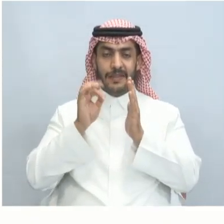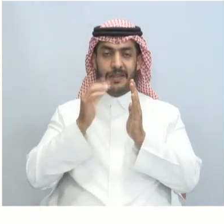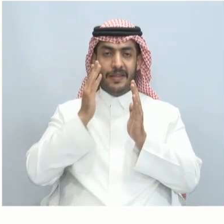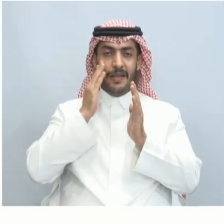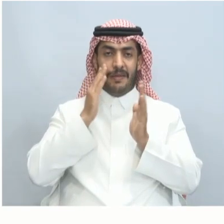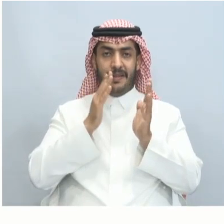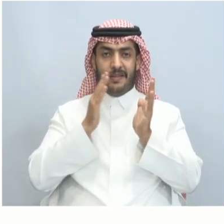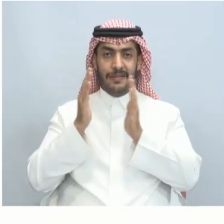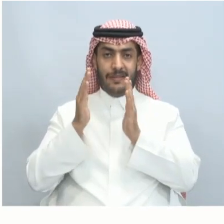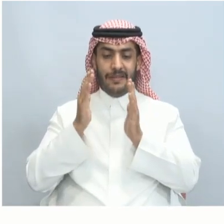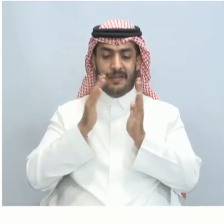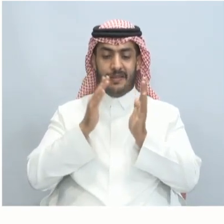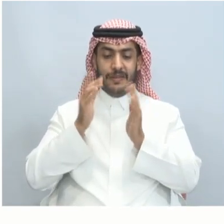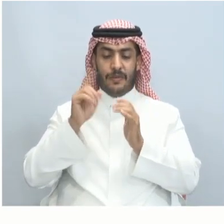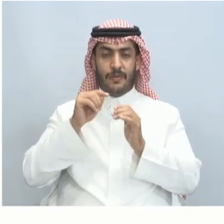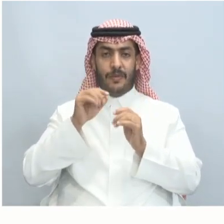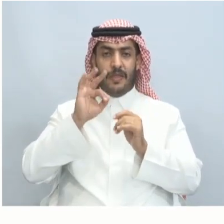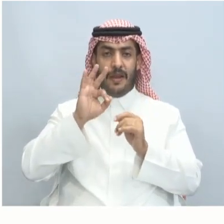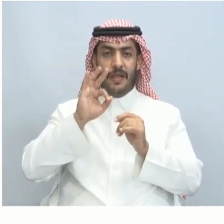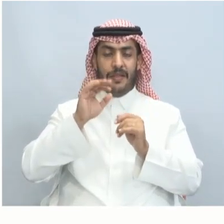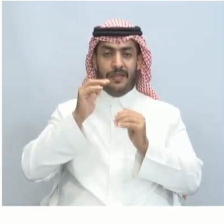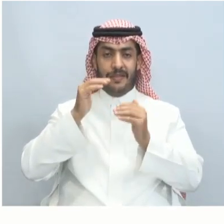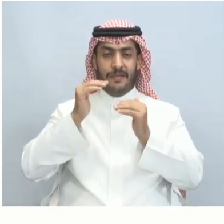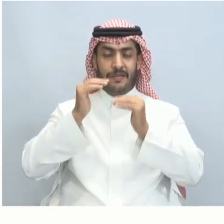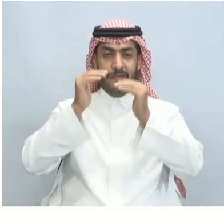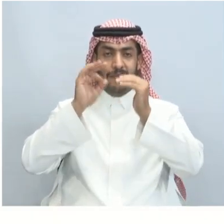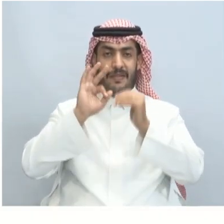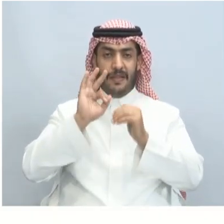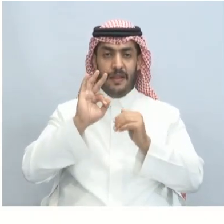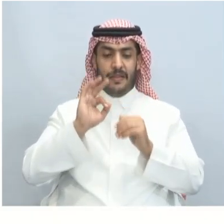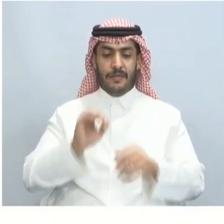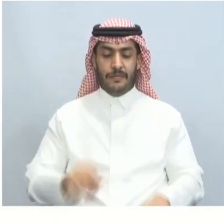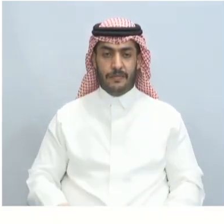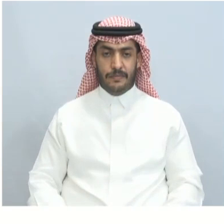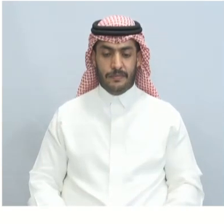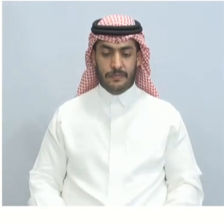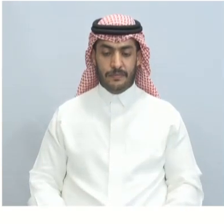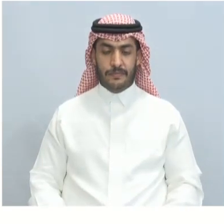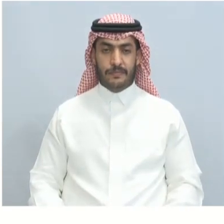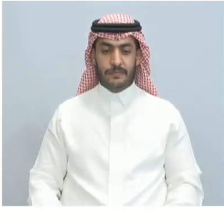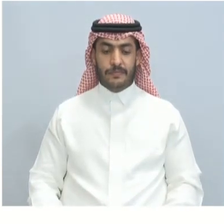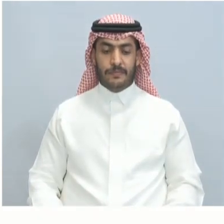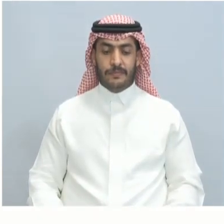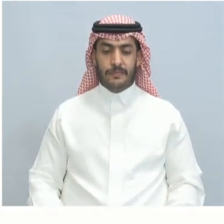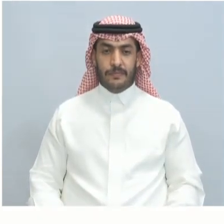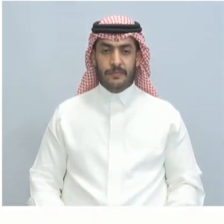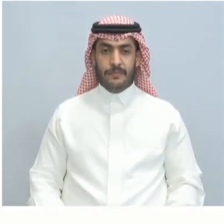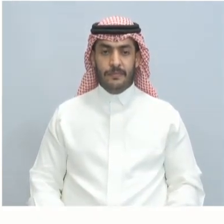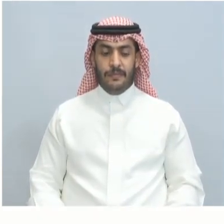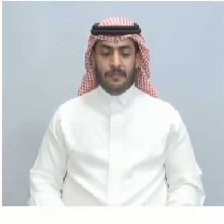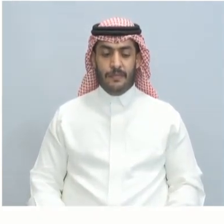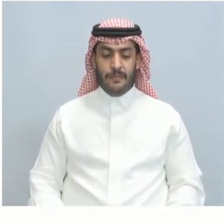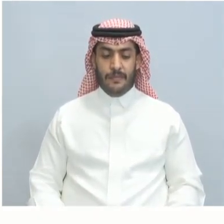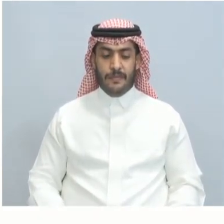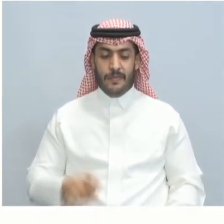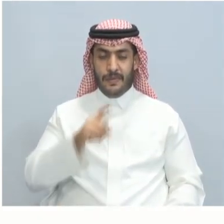الى اليمين وثلاث وحدات الى اعلى اذا نقوم برسم